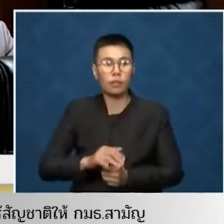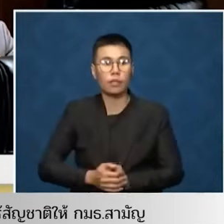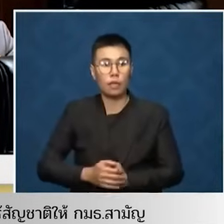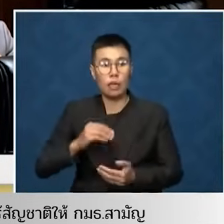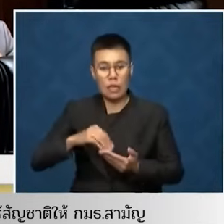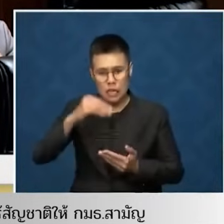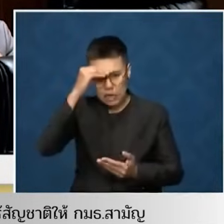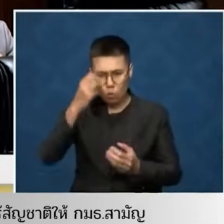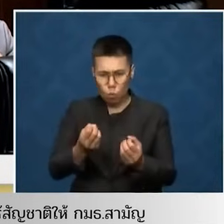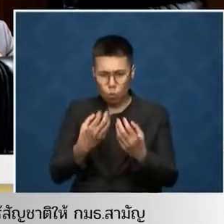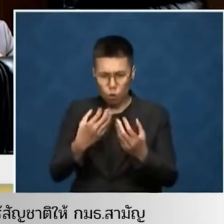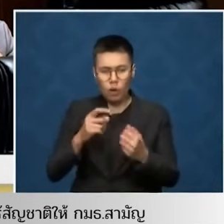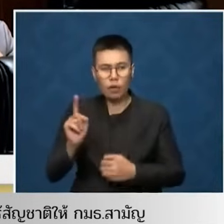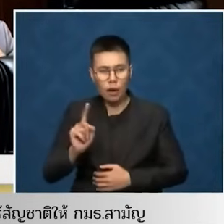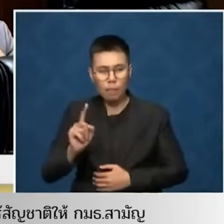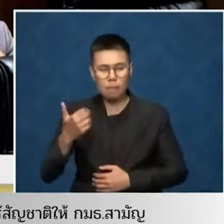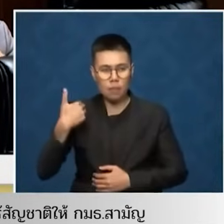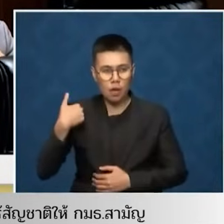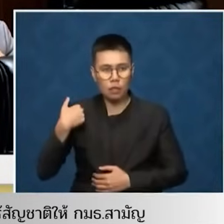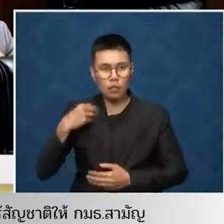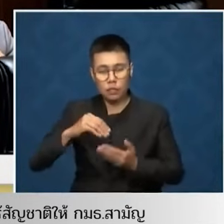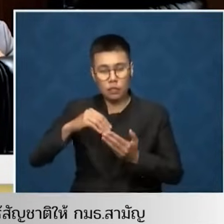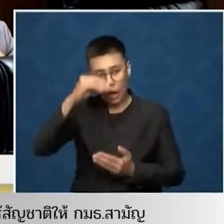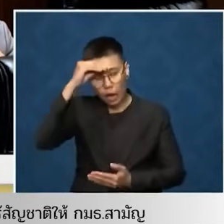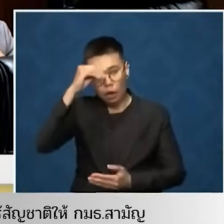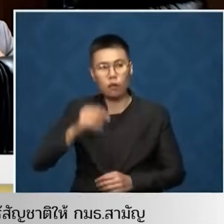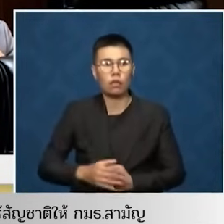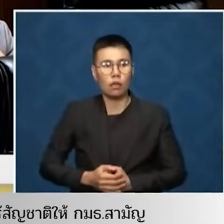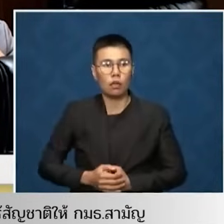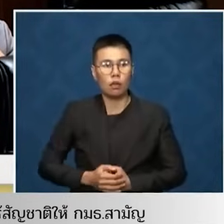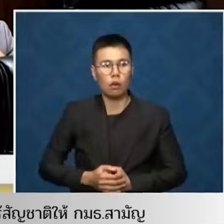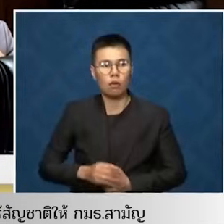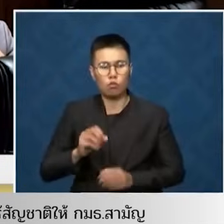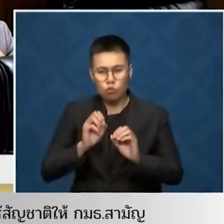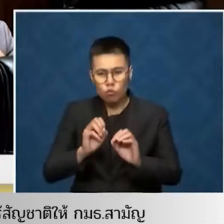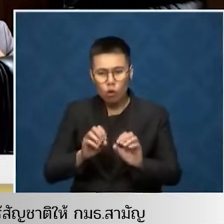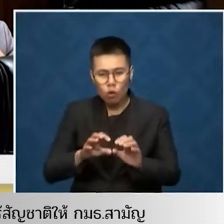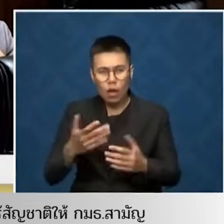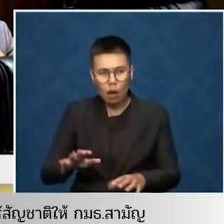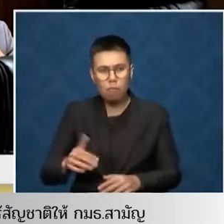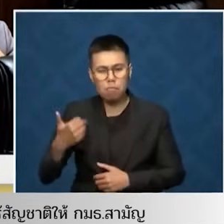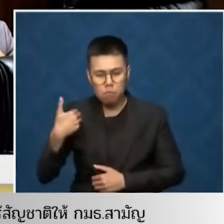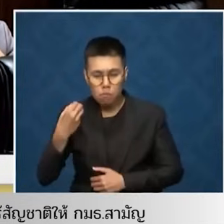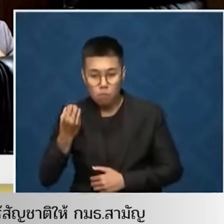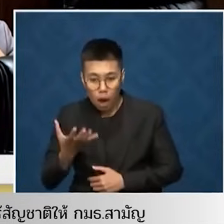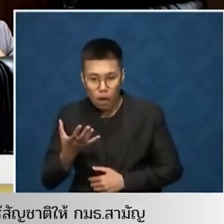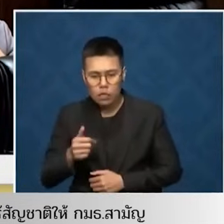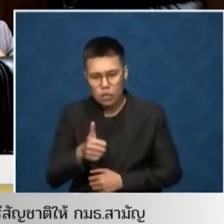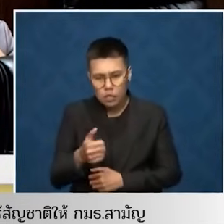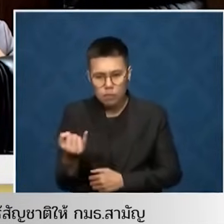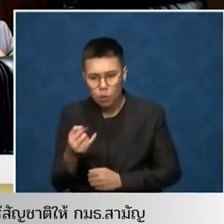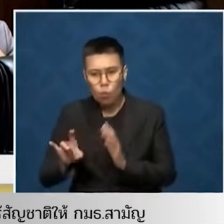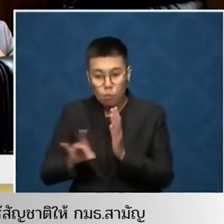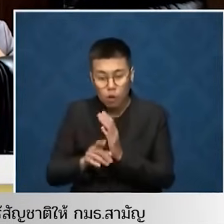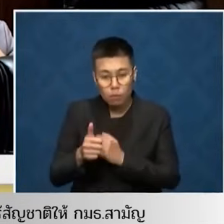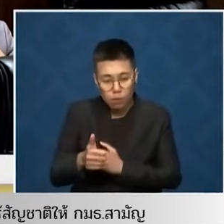กษาที่พวกเขาเข้าถึงได้นั้นเป็นการศึกษาที่เราสามารถพูดได้เต็มปากหรือเปล่าว่ามันมากพอมีคุณภาพมากพอ